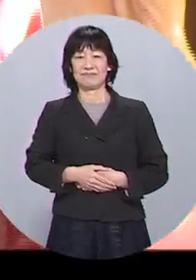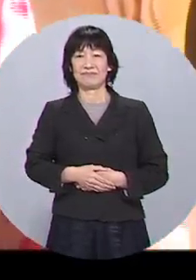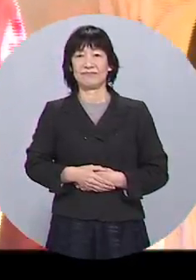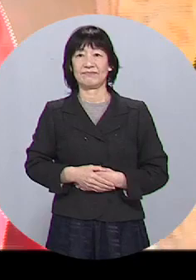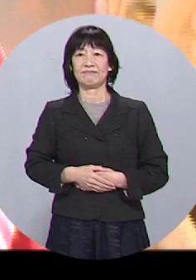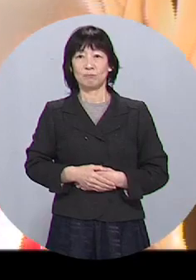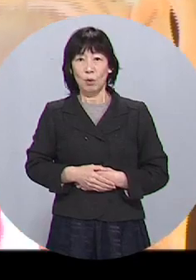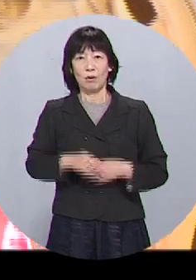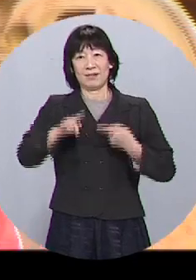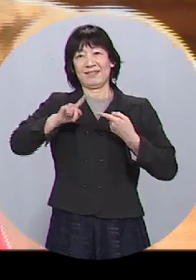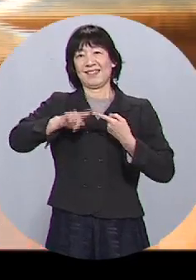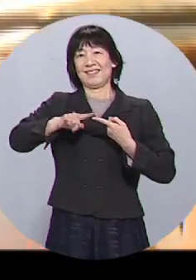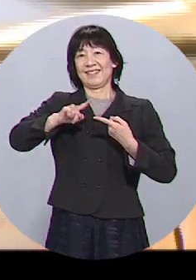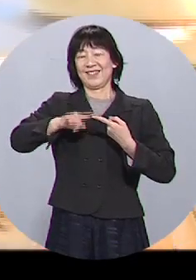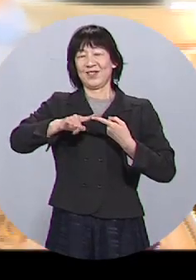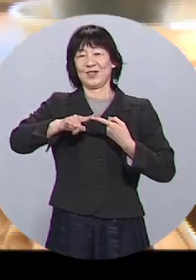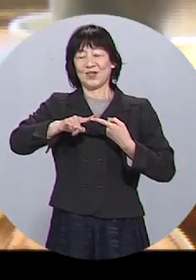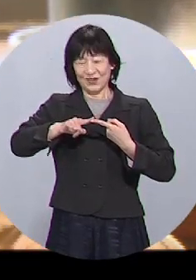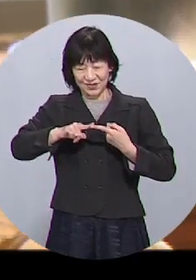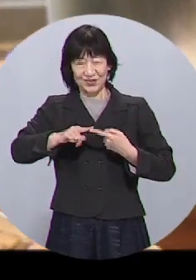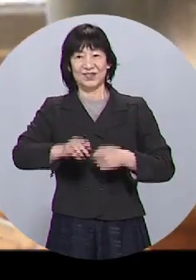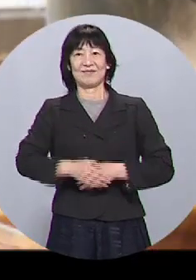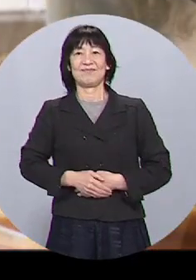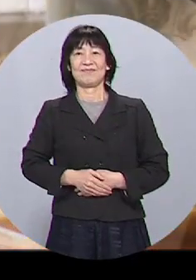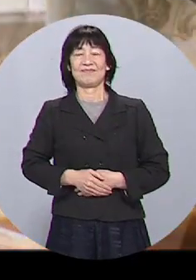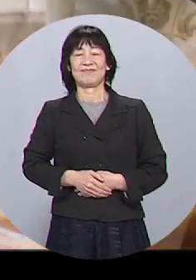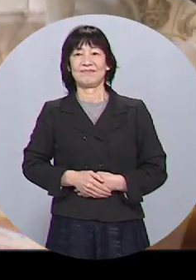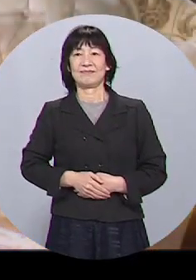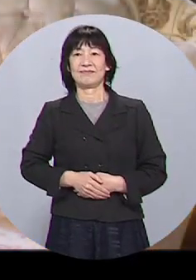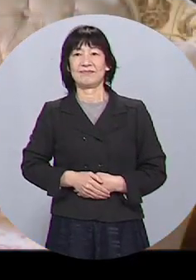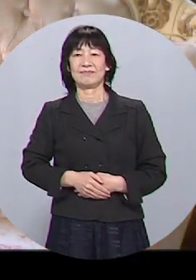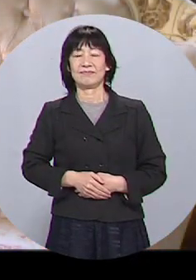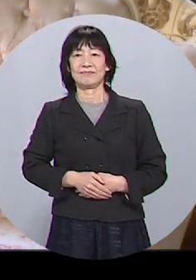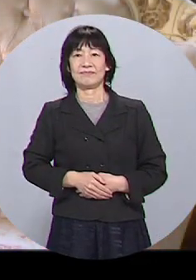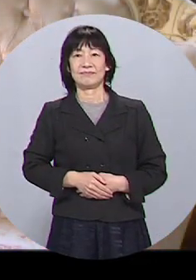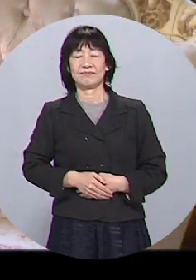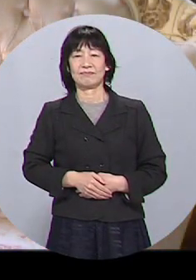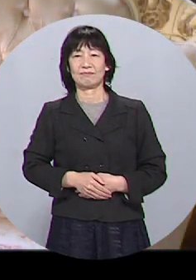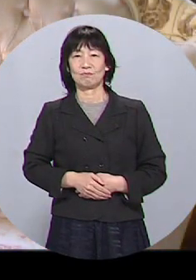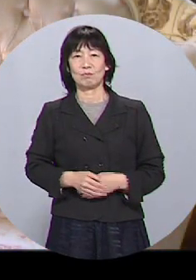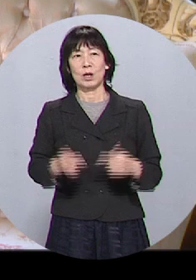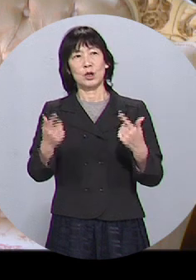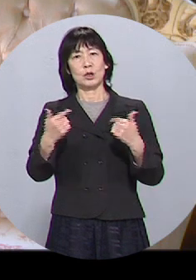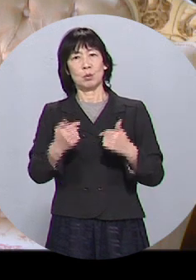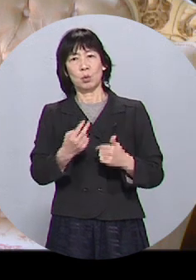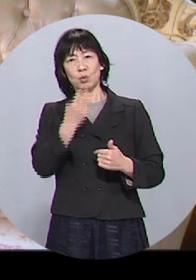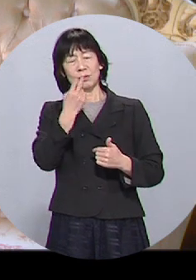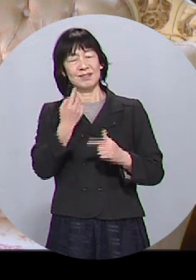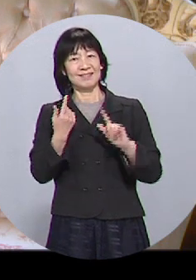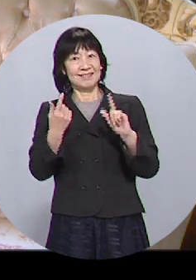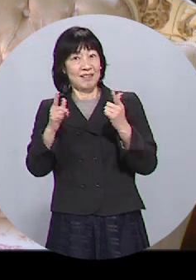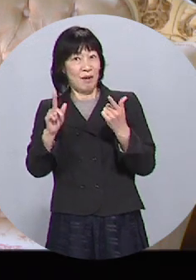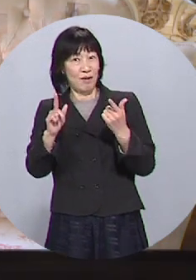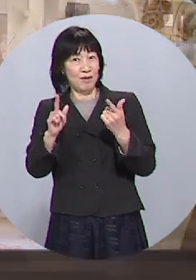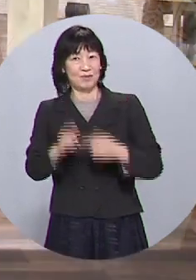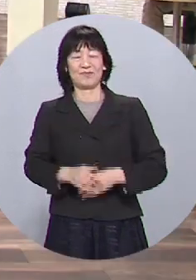すごく似合ってますよね。 似合いますね。 ありがとうございます。 いつもと違う雰囲